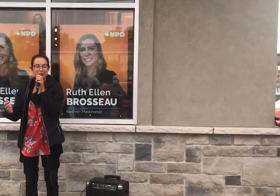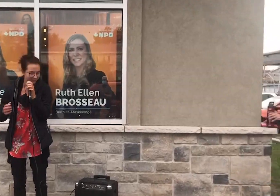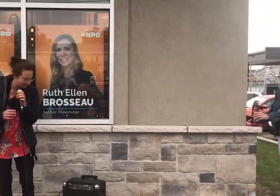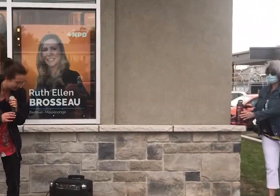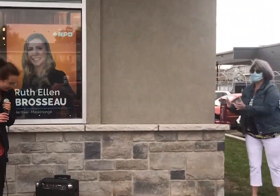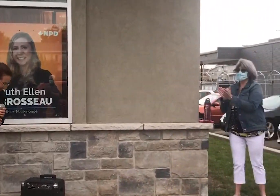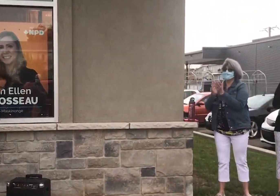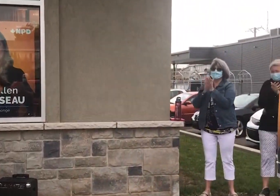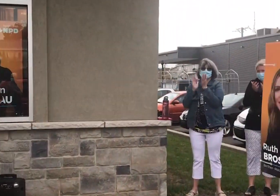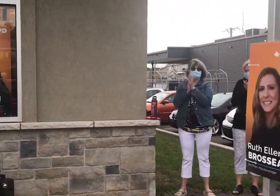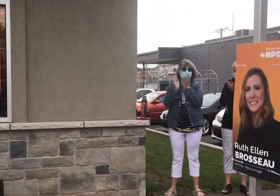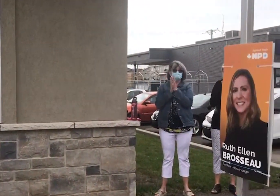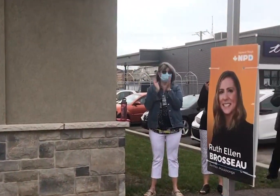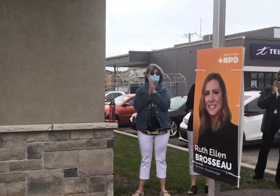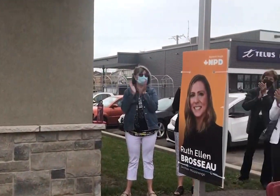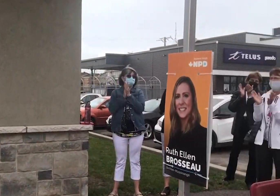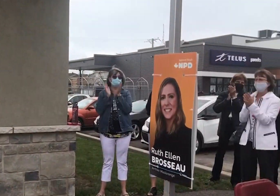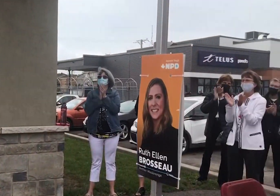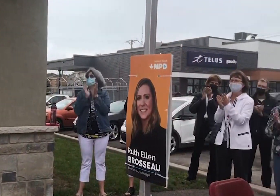Brosseau!